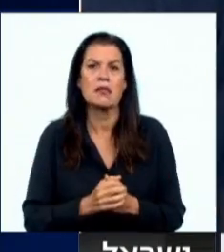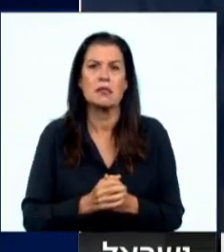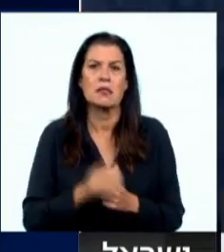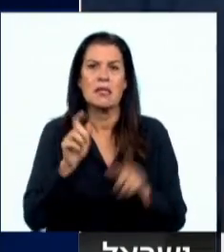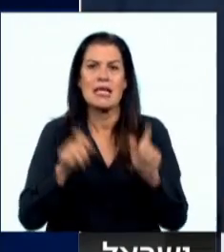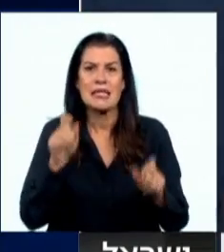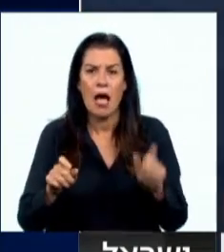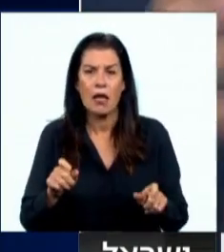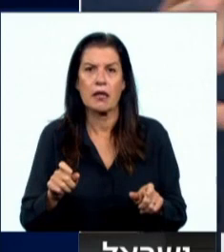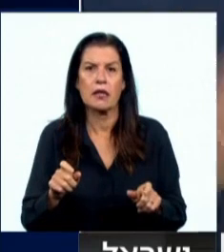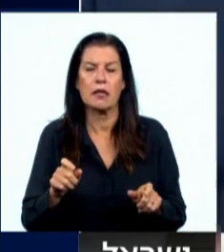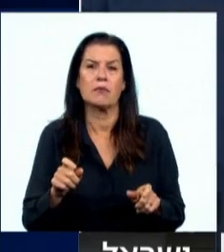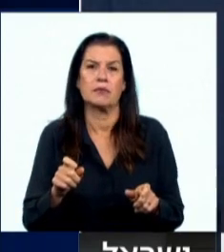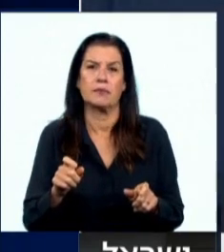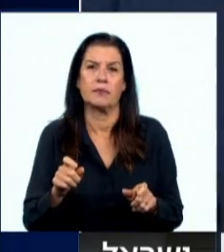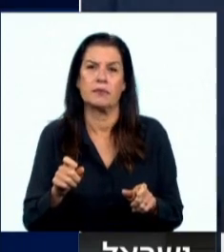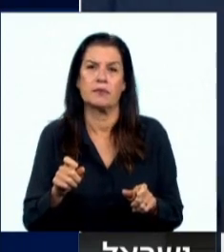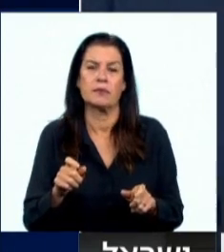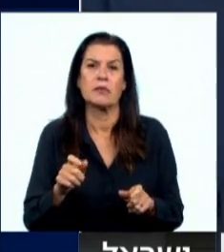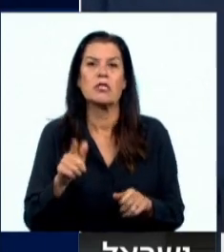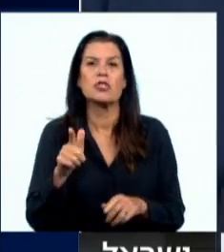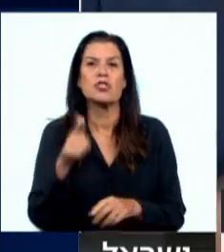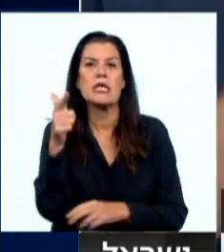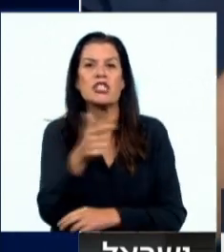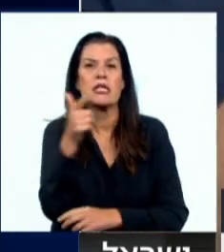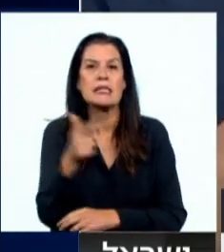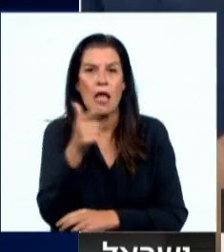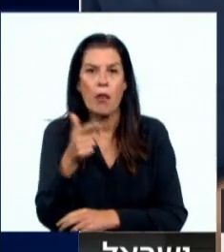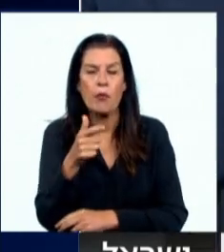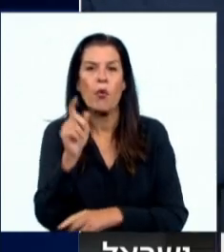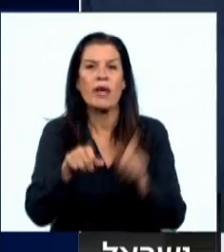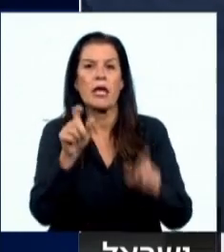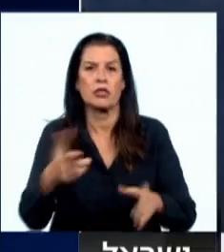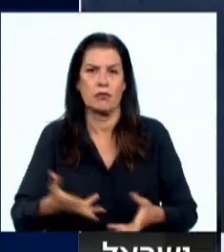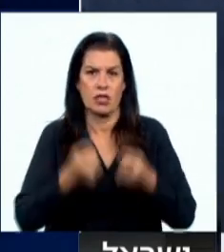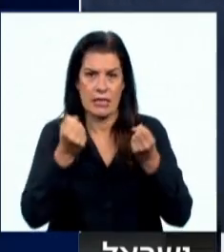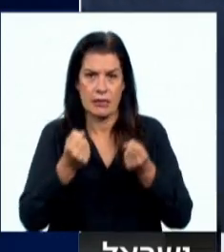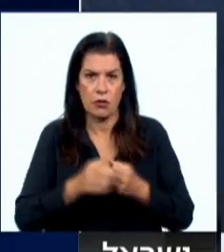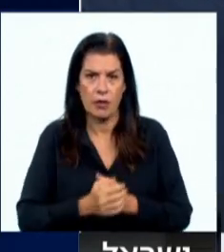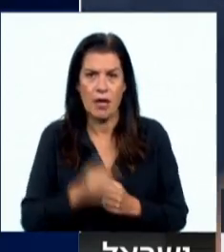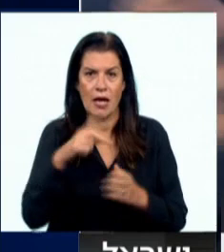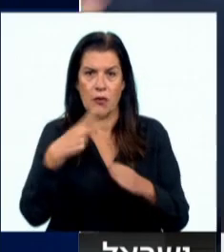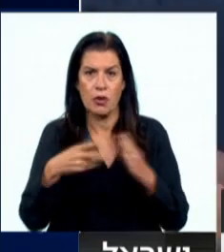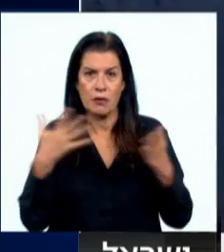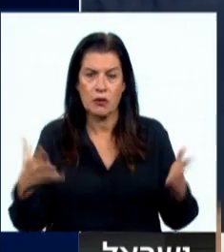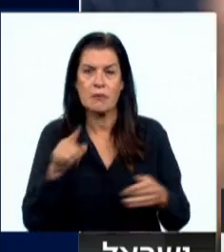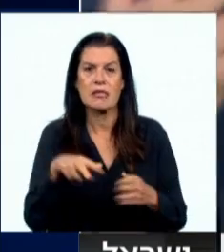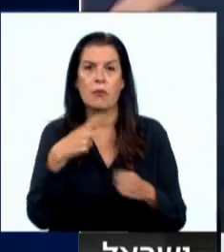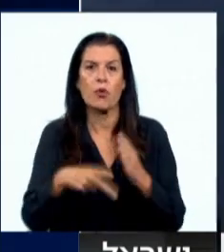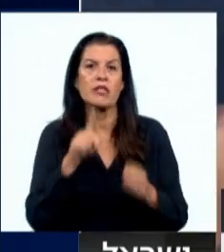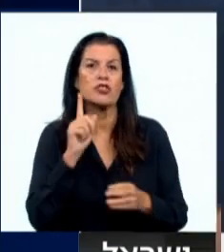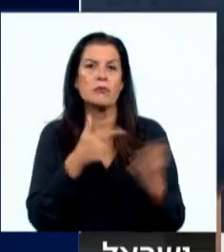לתעד את הניצולים. ואחד הפרויקטים הגדולים זה פרויקט 710, שזה כל החבר'ה